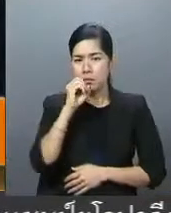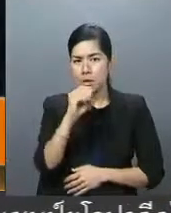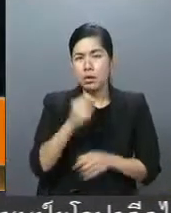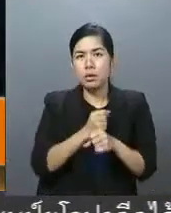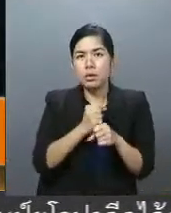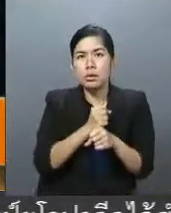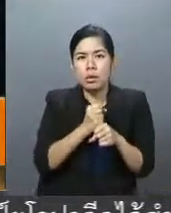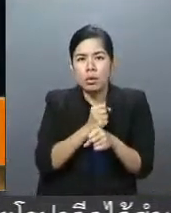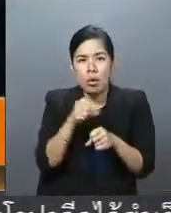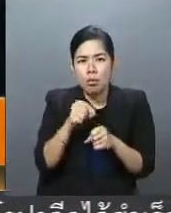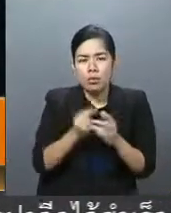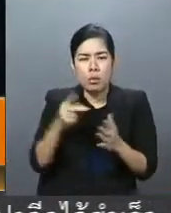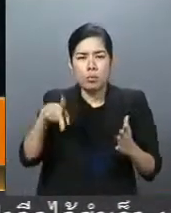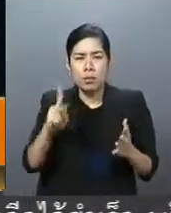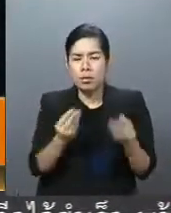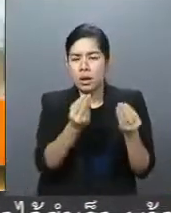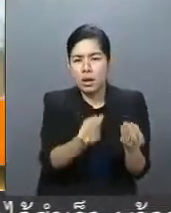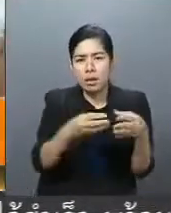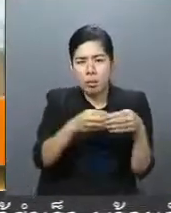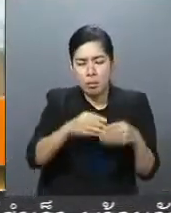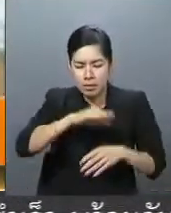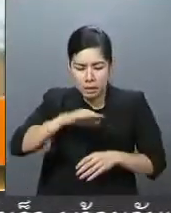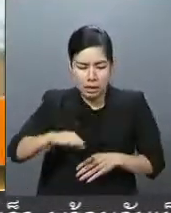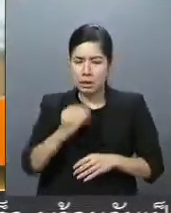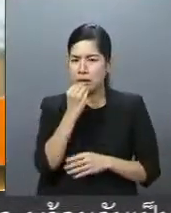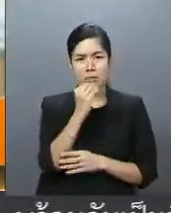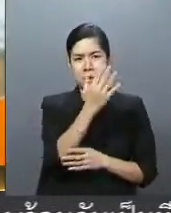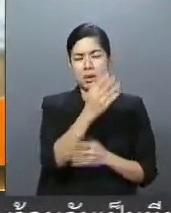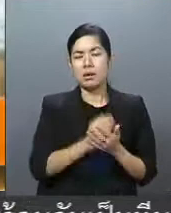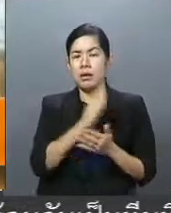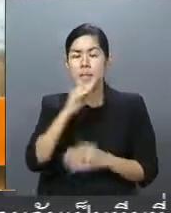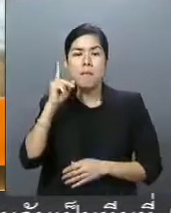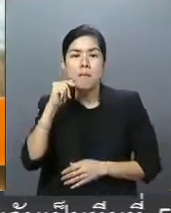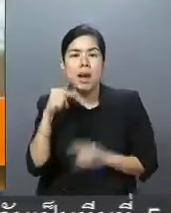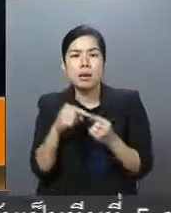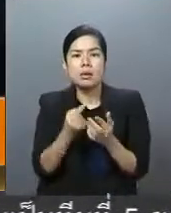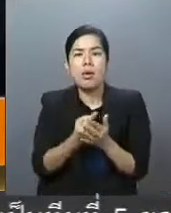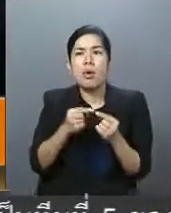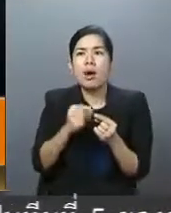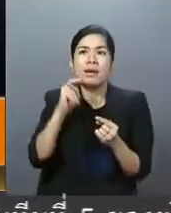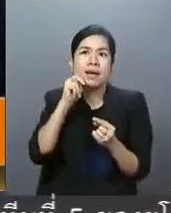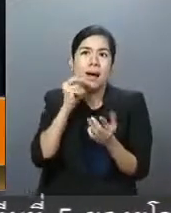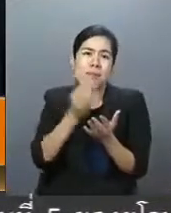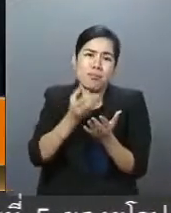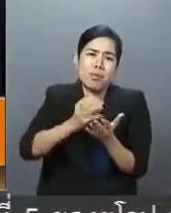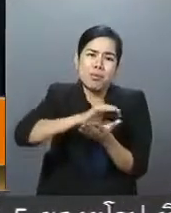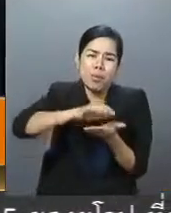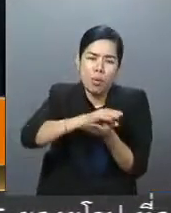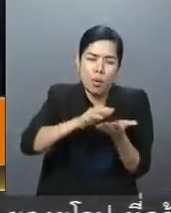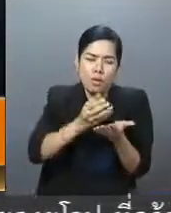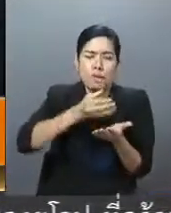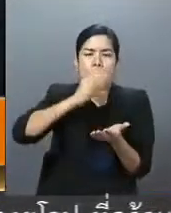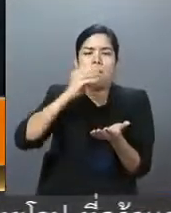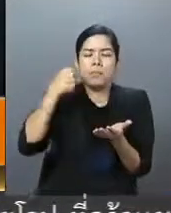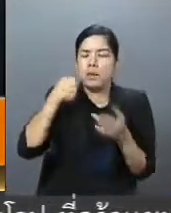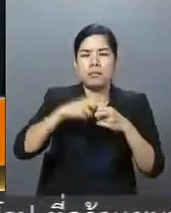ารที่เป็นประโยชน์สำหรับเด็กหากมารดานำมาผสมน้ำป้อนทารกจึงทำให้เด็กเกิดภาวะขาดสารอาหาร แต่